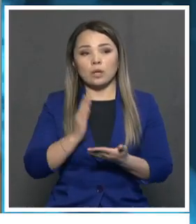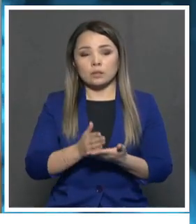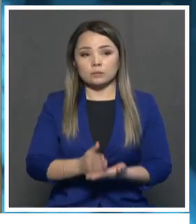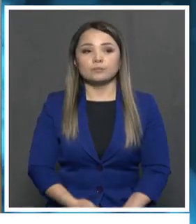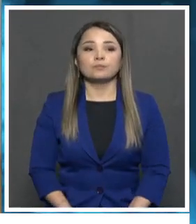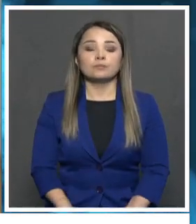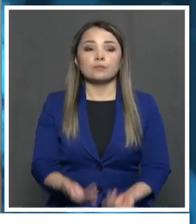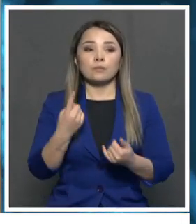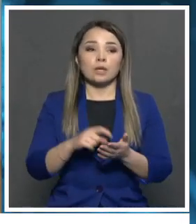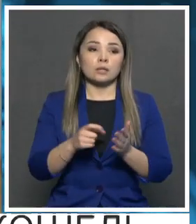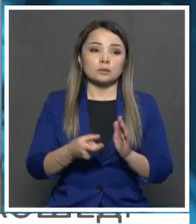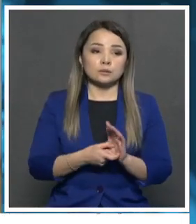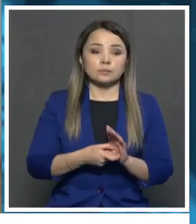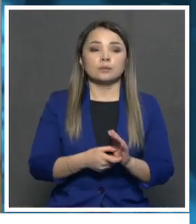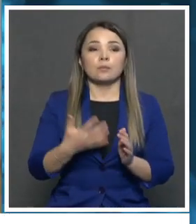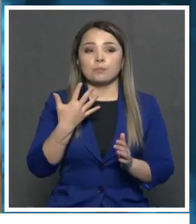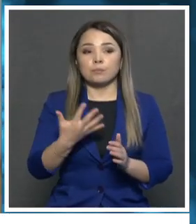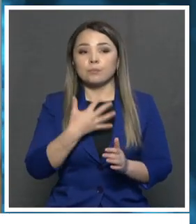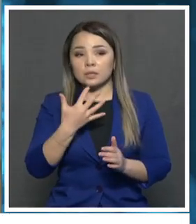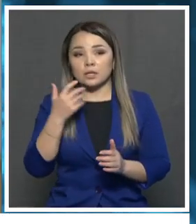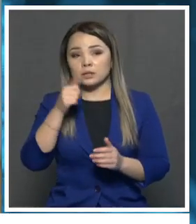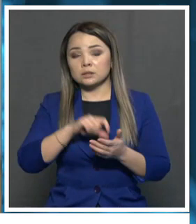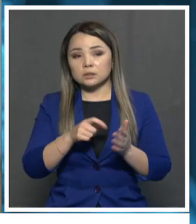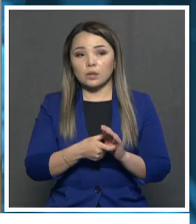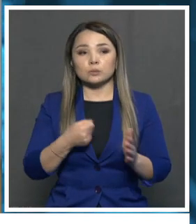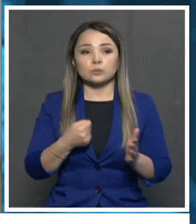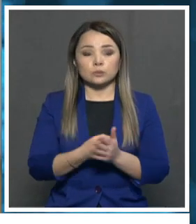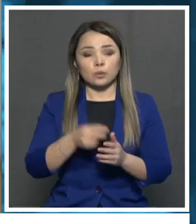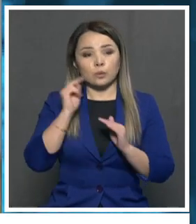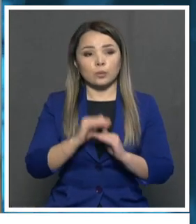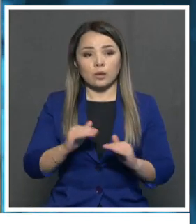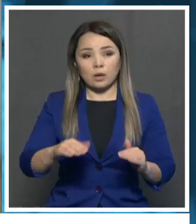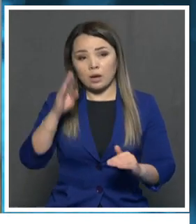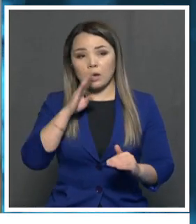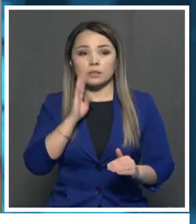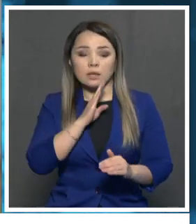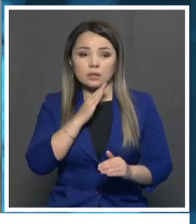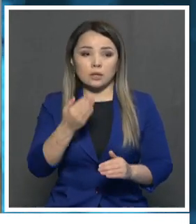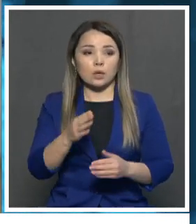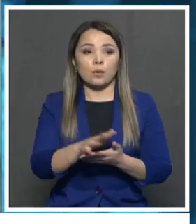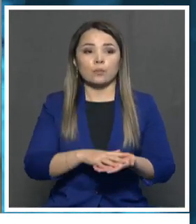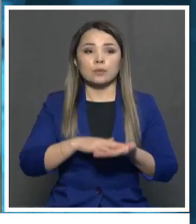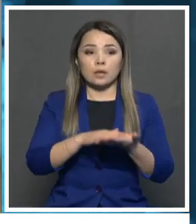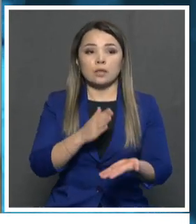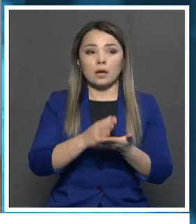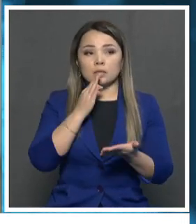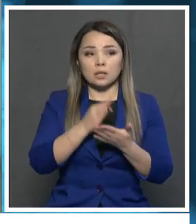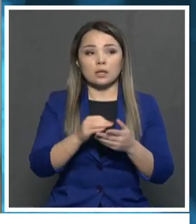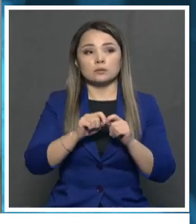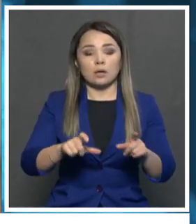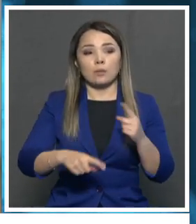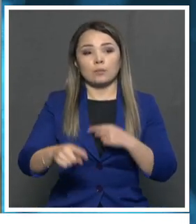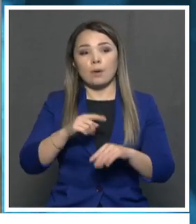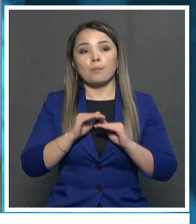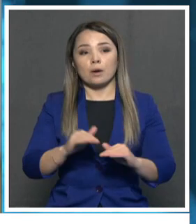Бірінші сыныптан бастап 5-ші сыныпқа дейінгі оқушылар ата-аналарының өтініші бойынша